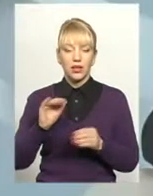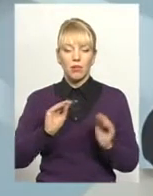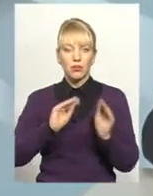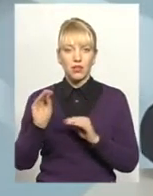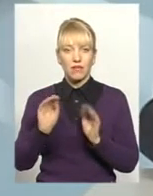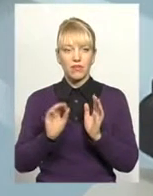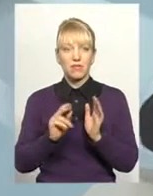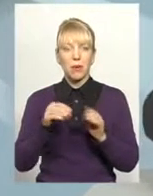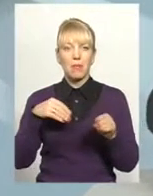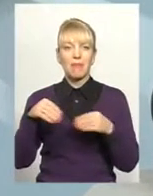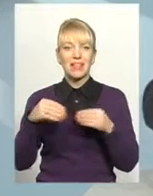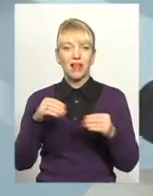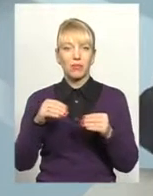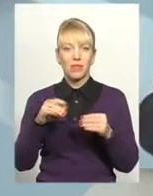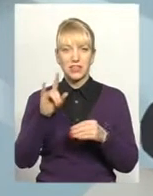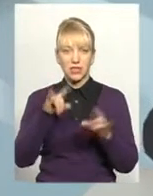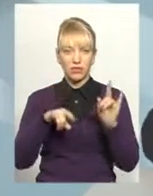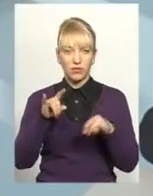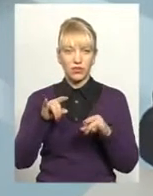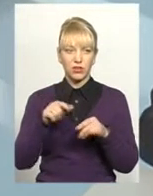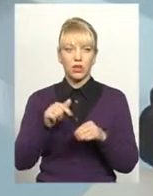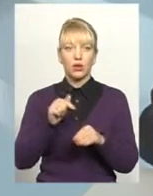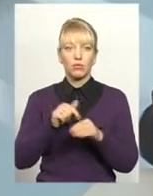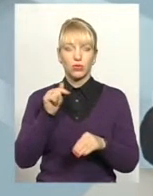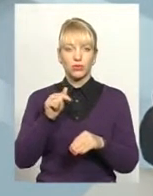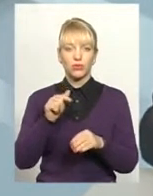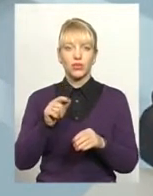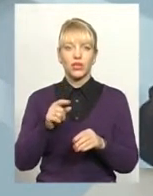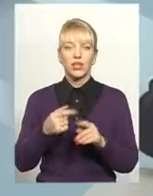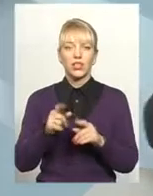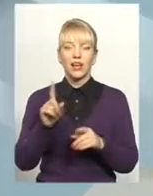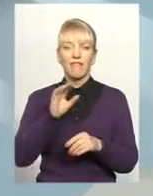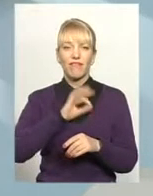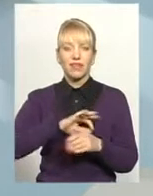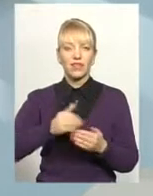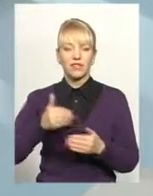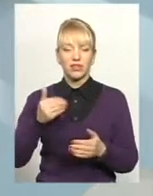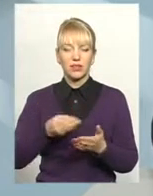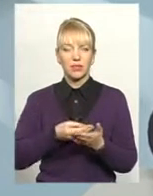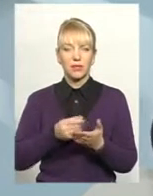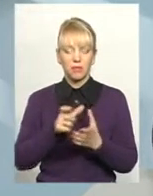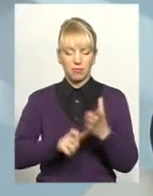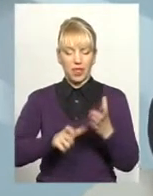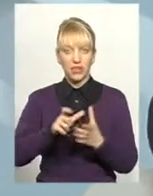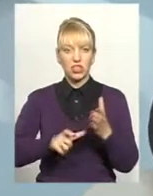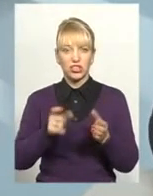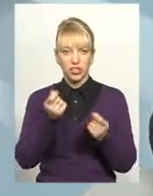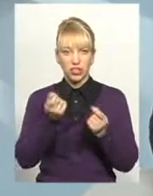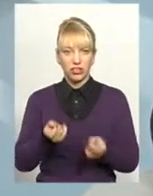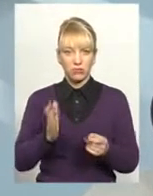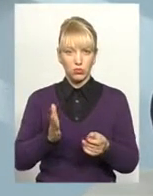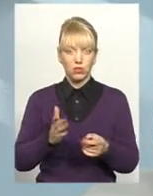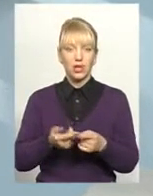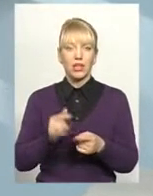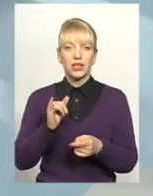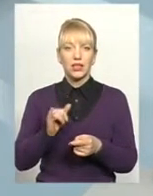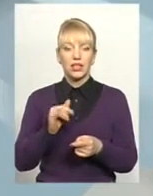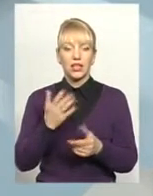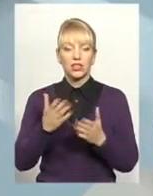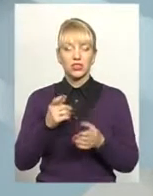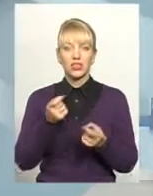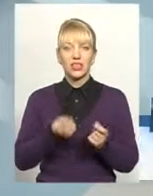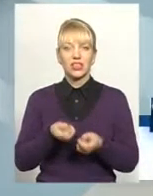металопластикові вікна, значить, ти зразу відчув ефект по платіжках, скільки це коштує. Коли воно дешеве, то ти рахуєш, що тобі